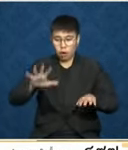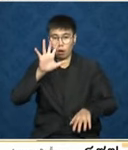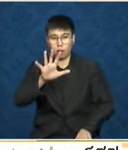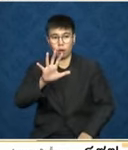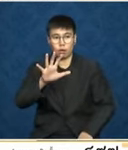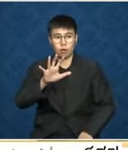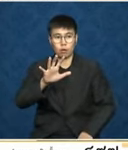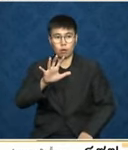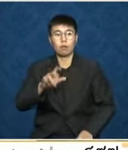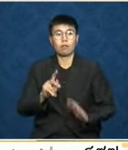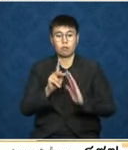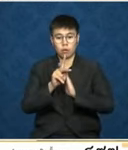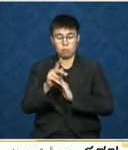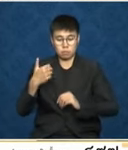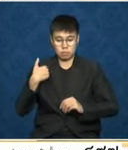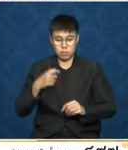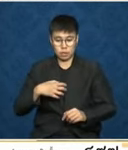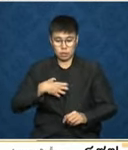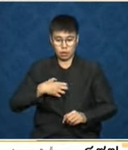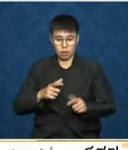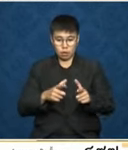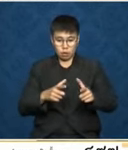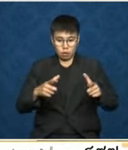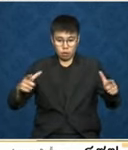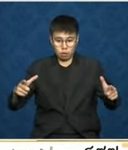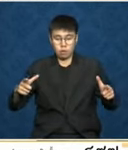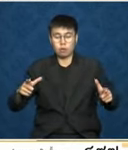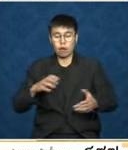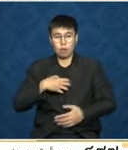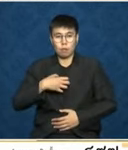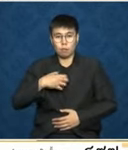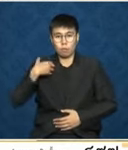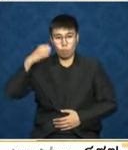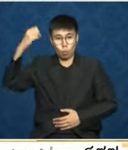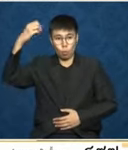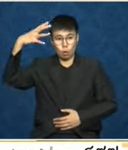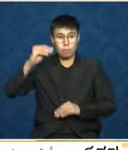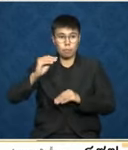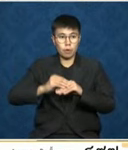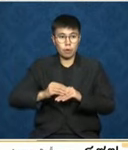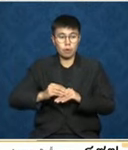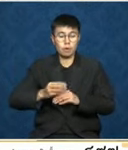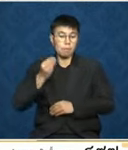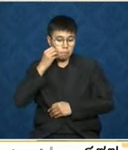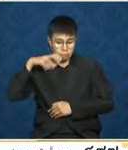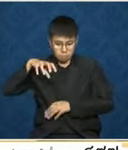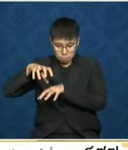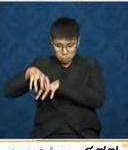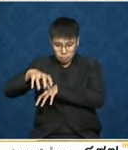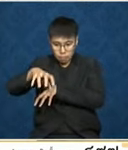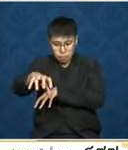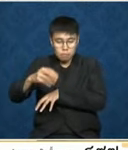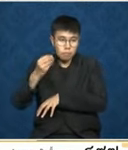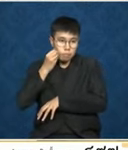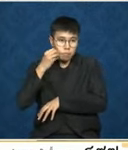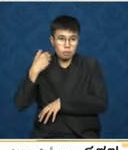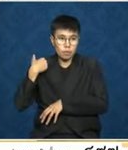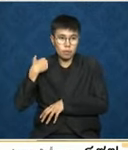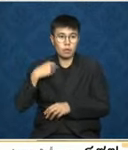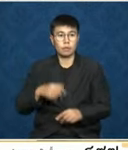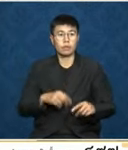จังหวัดกาฬสินธุ์มีการขอขยายเขตระบบจำหน่ายไฟฟ้าเพื่อที่อยู่อาศัยถนนเส้นโนนสว่างคุ้มใต้หมู่